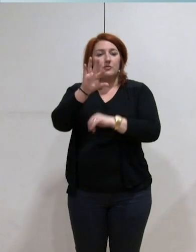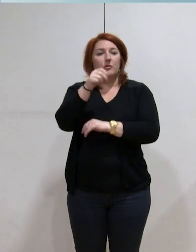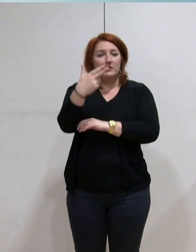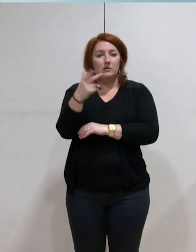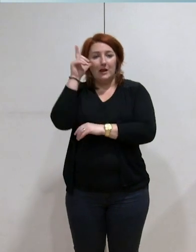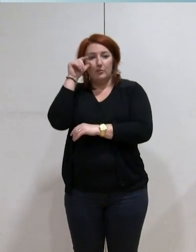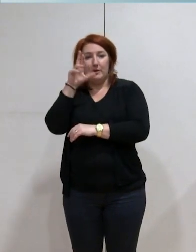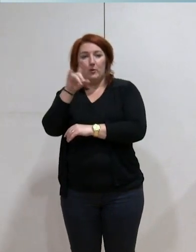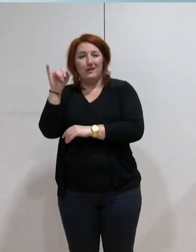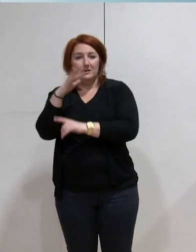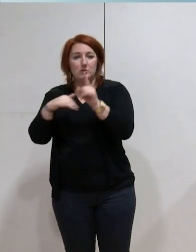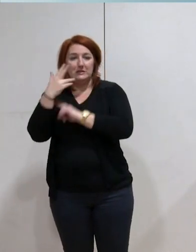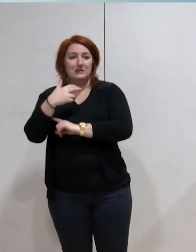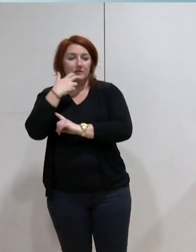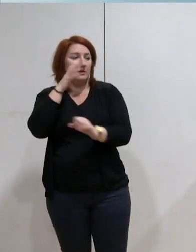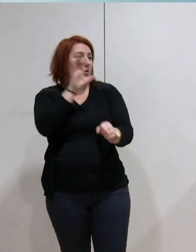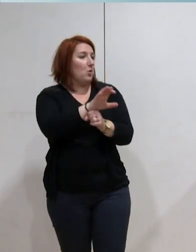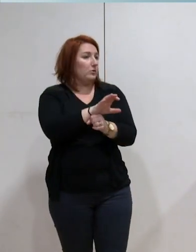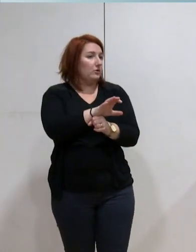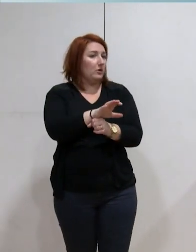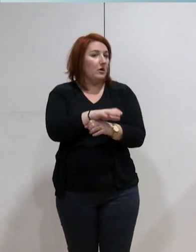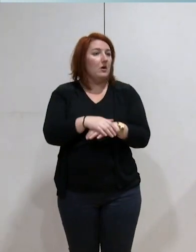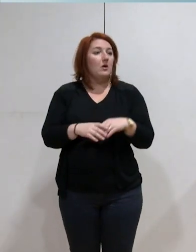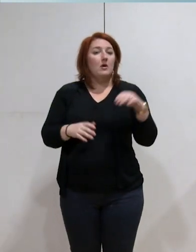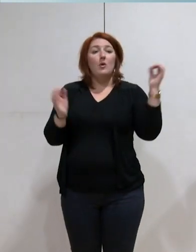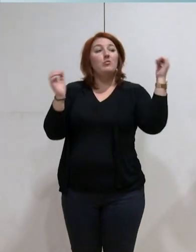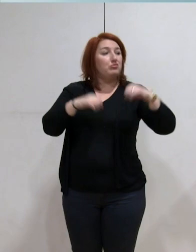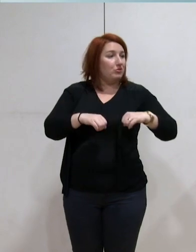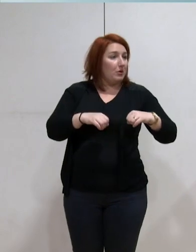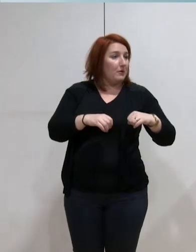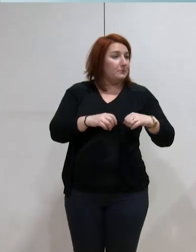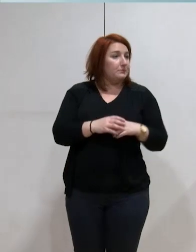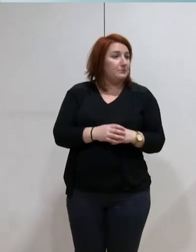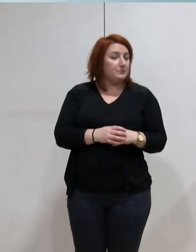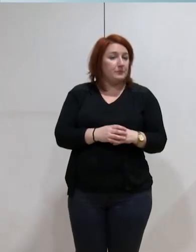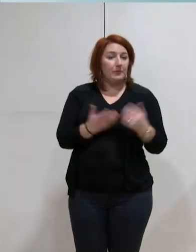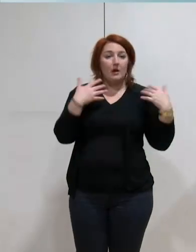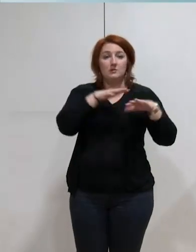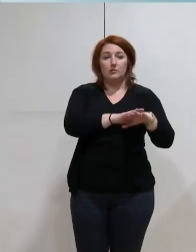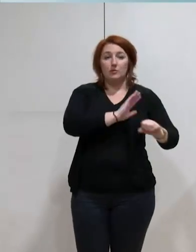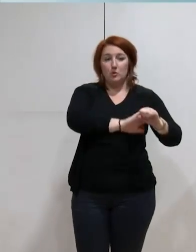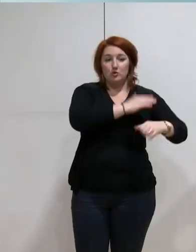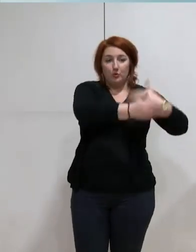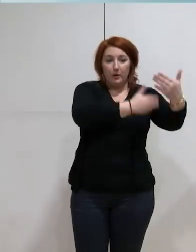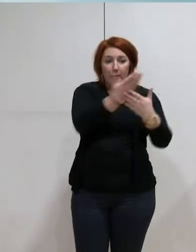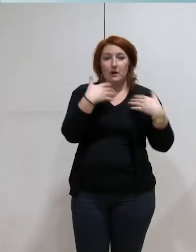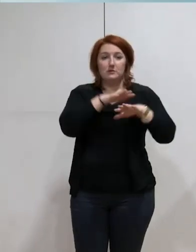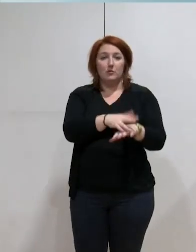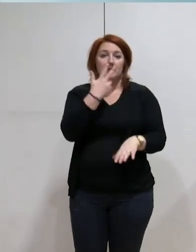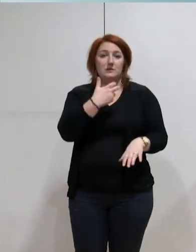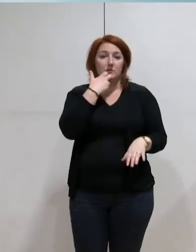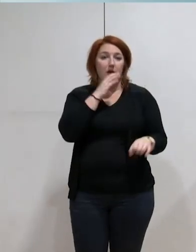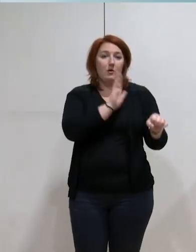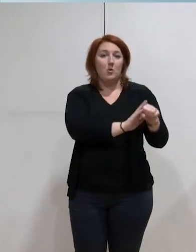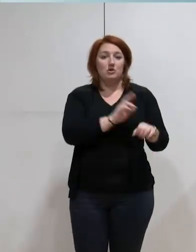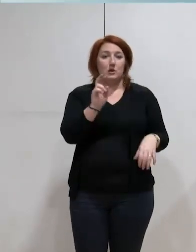société civile qui vote contre et donc qui vote pour le rassemblement de gauche et de progrès le rassemblement